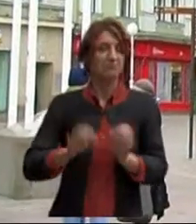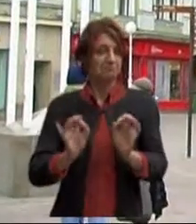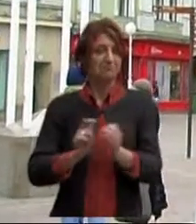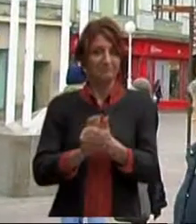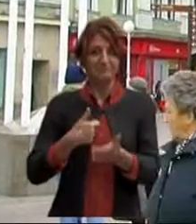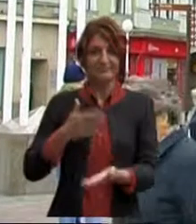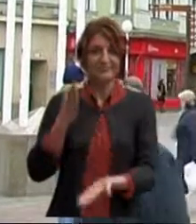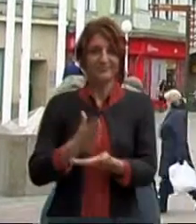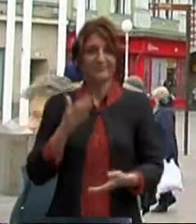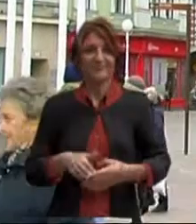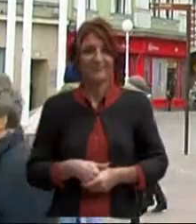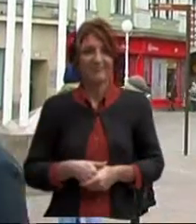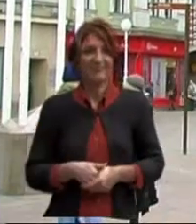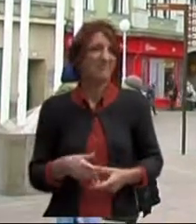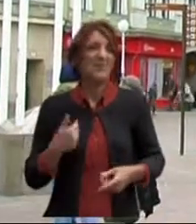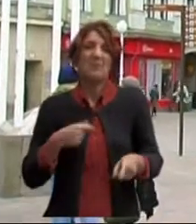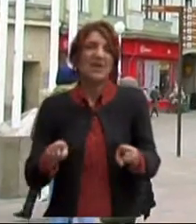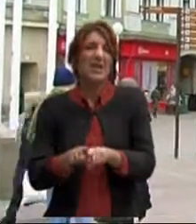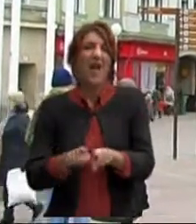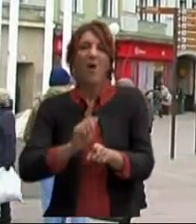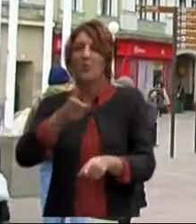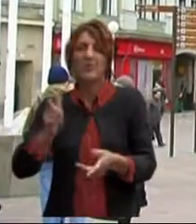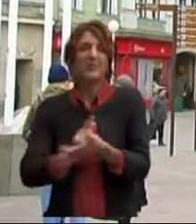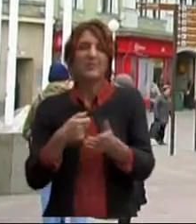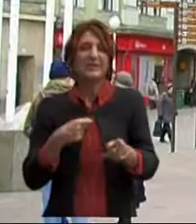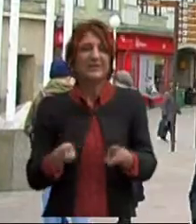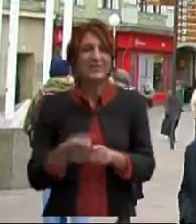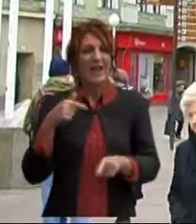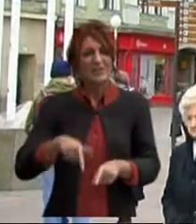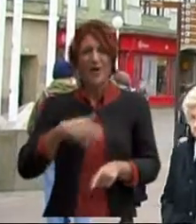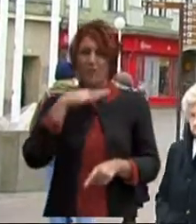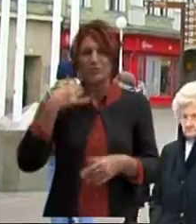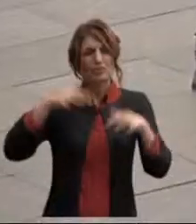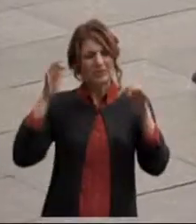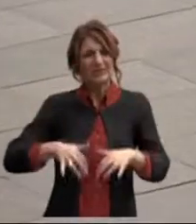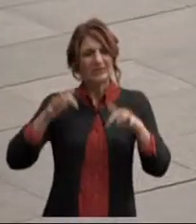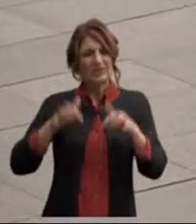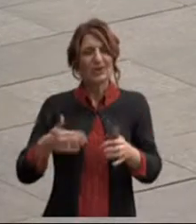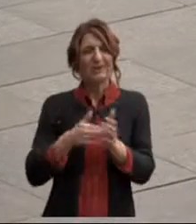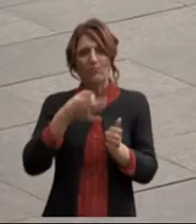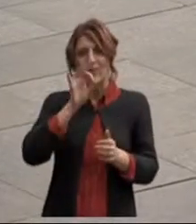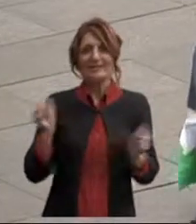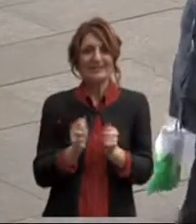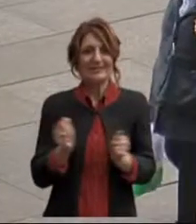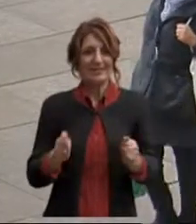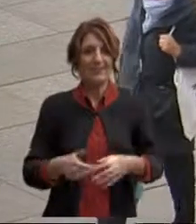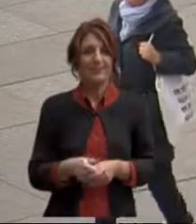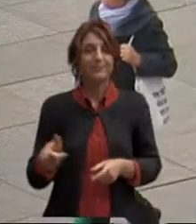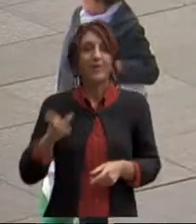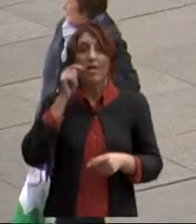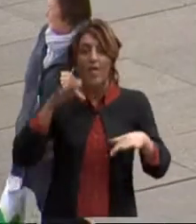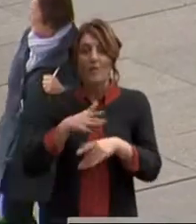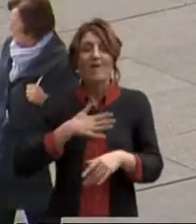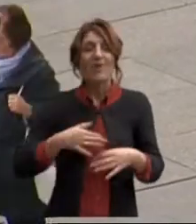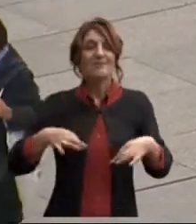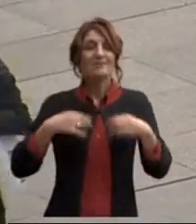Nisam normalno kao i sve drugo vrijeme, ali ovo je malo bilo previše kiše, treba na zime. Građani se posvećuju zdravom načinom